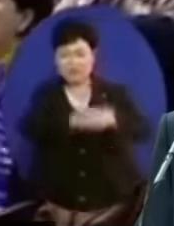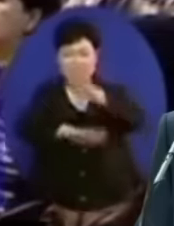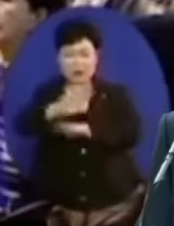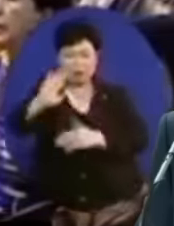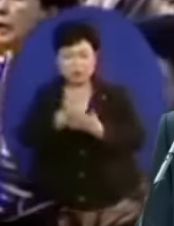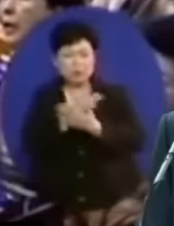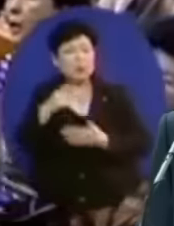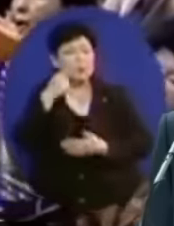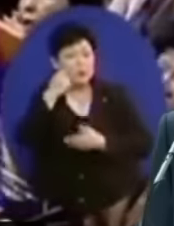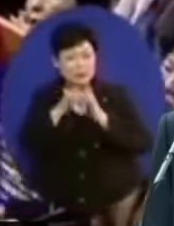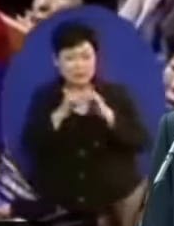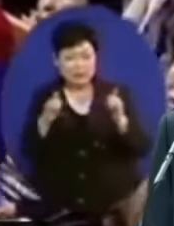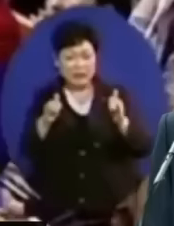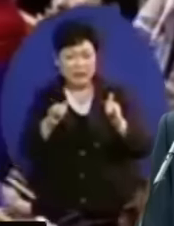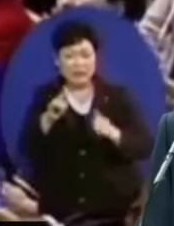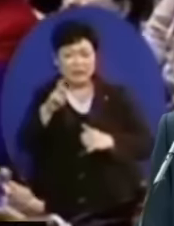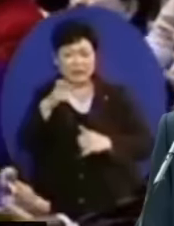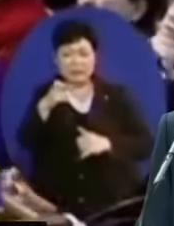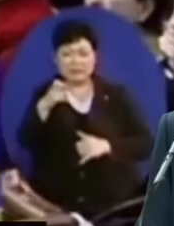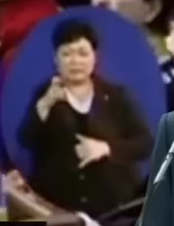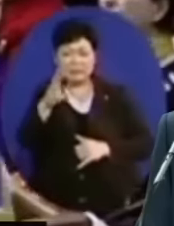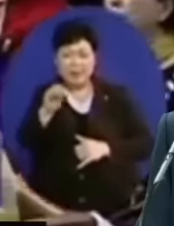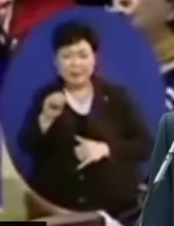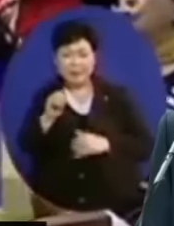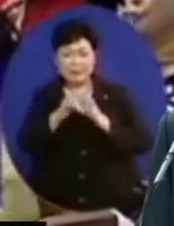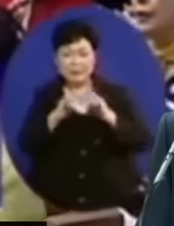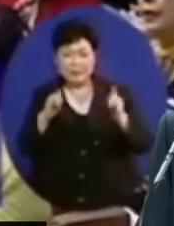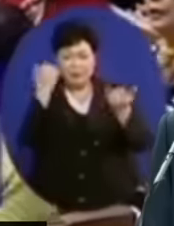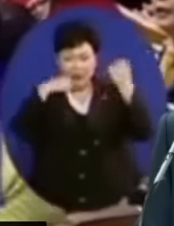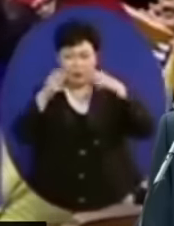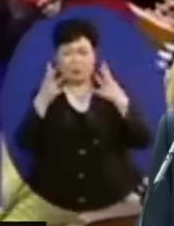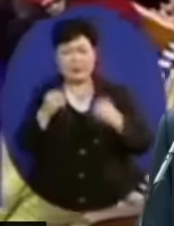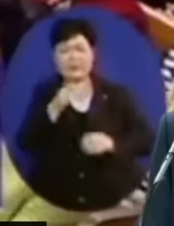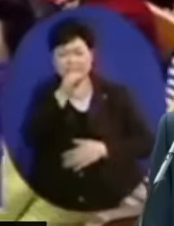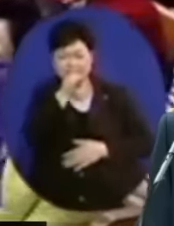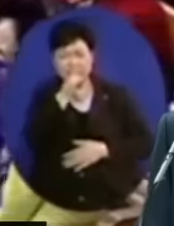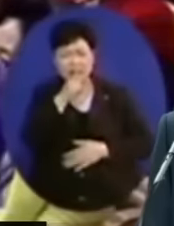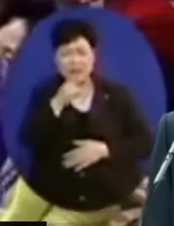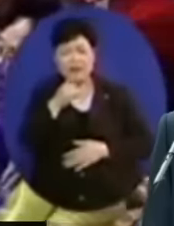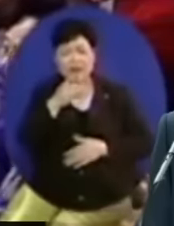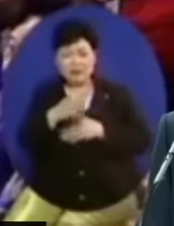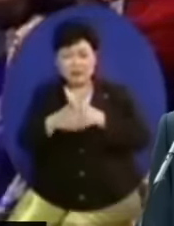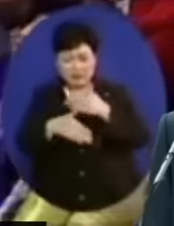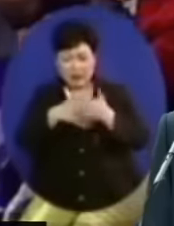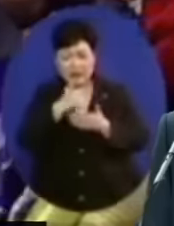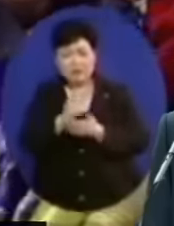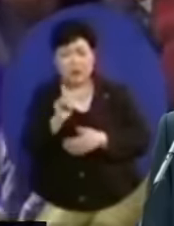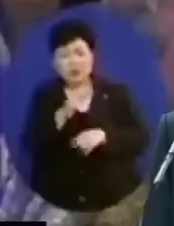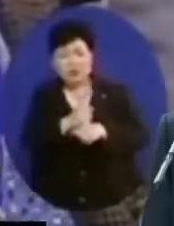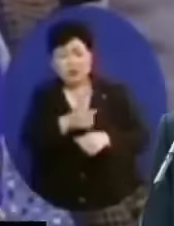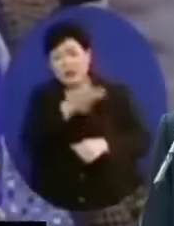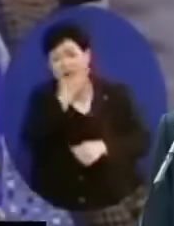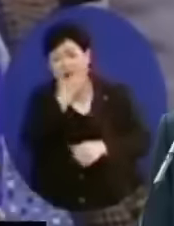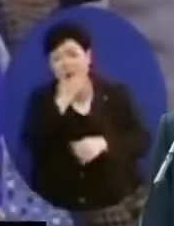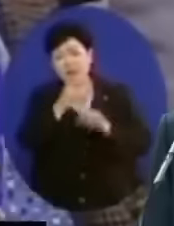분별하지 못하는 자가 12만여 명이요 가축도 많이 있나니 내가 어찌 아끼지 아니하겠느냐